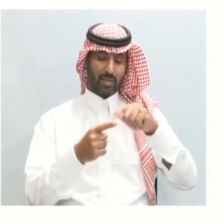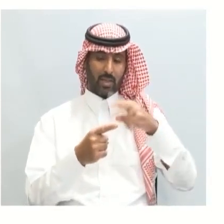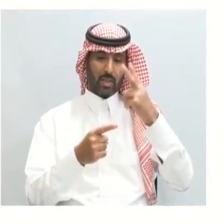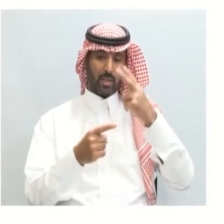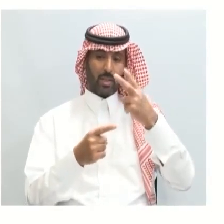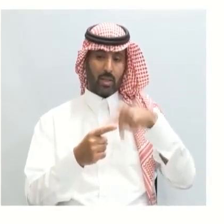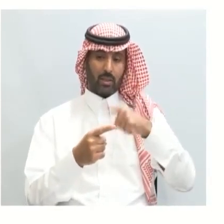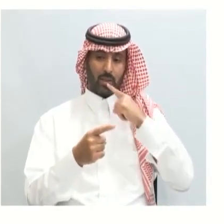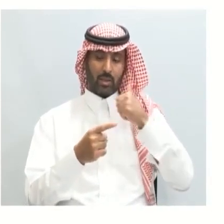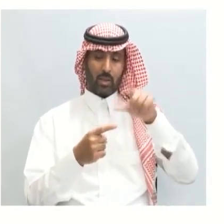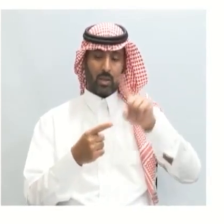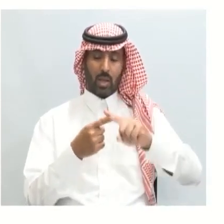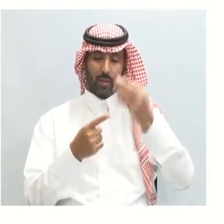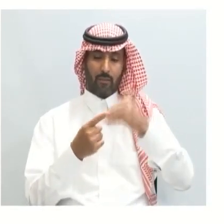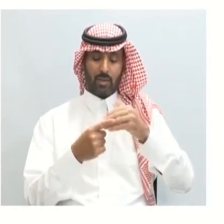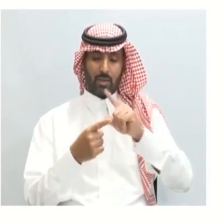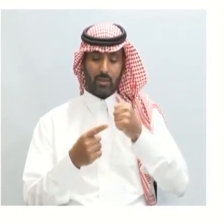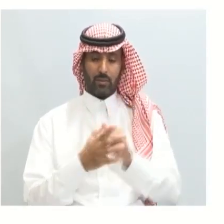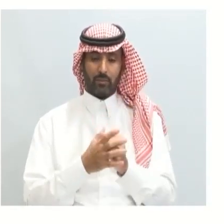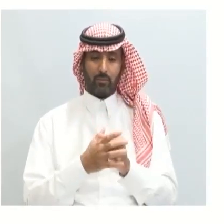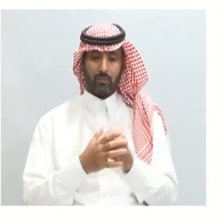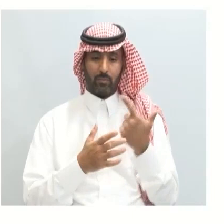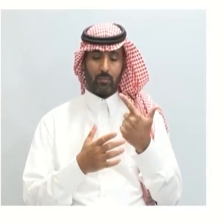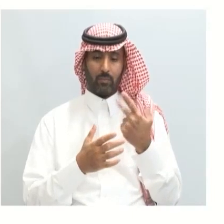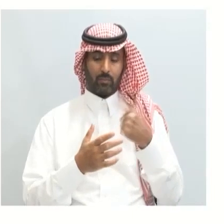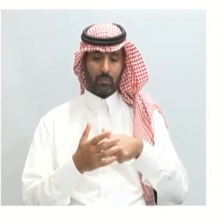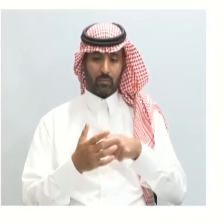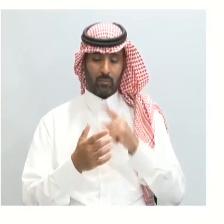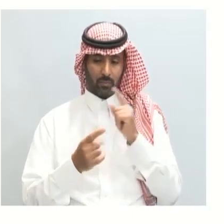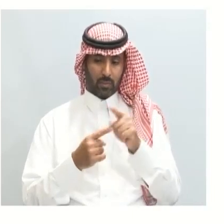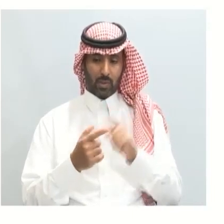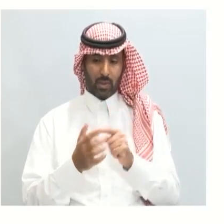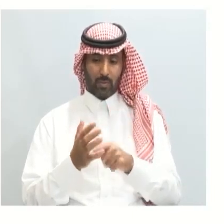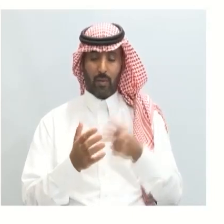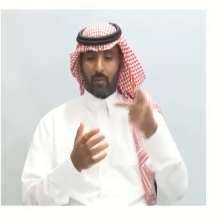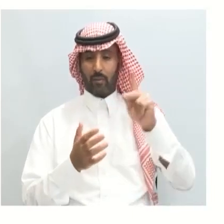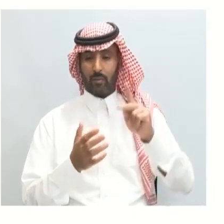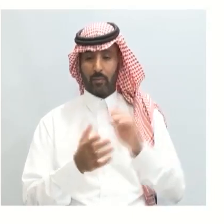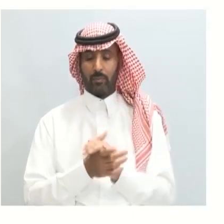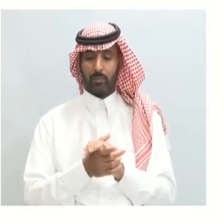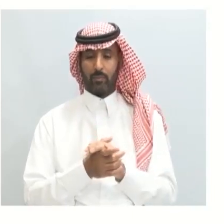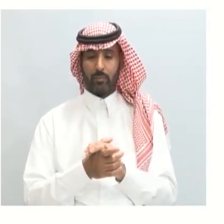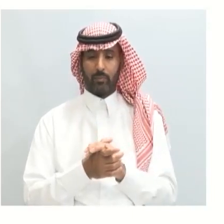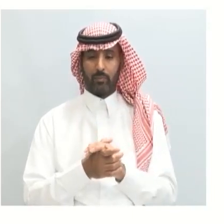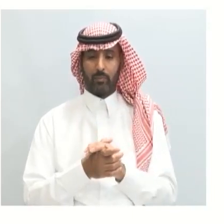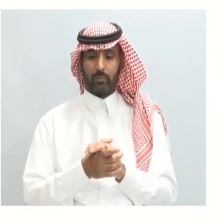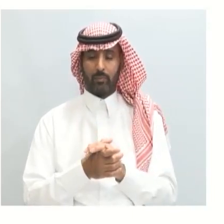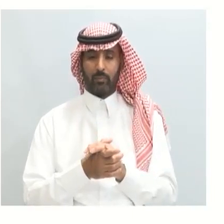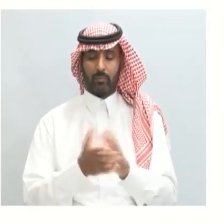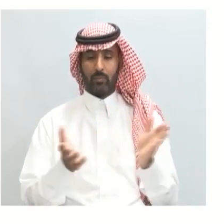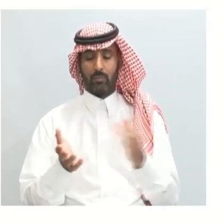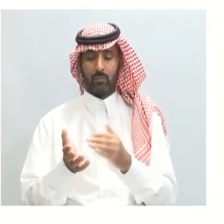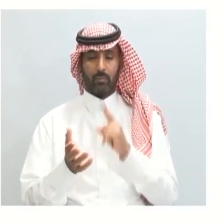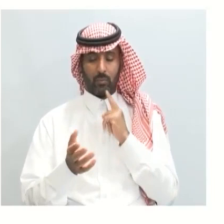لتر على 0.67 لتر طبعا هنا حسبت بالكلب 625 المطلوب